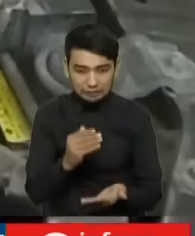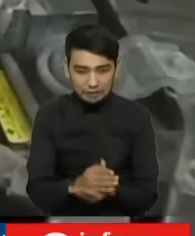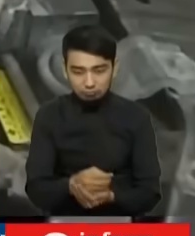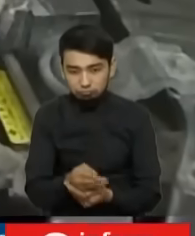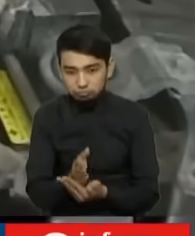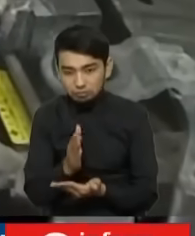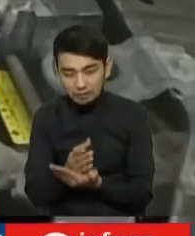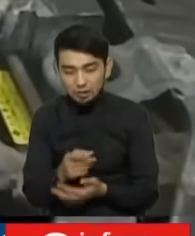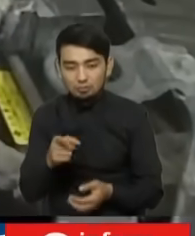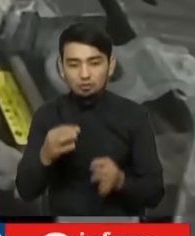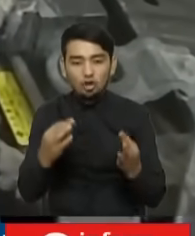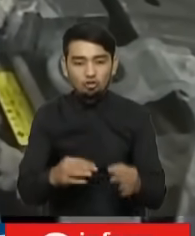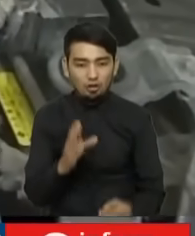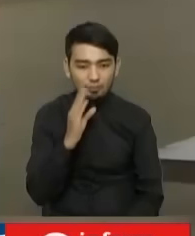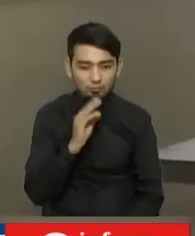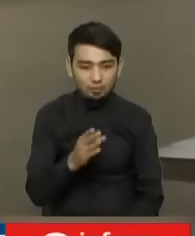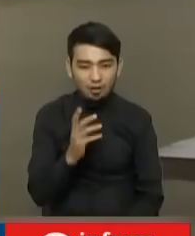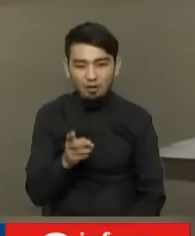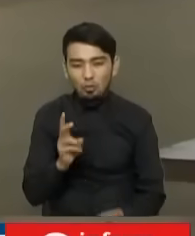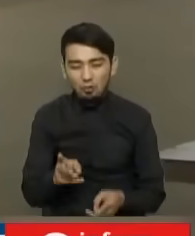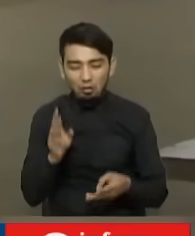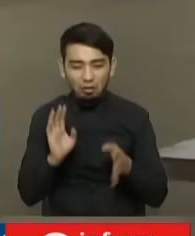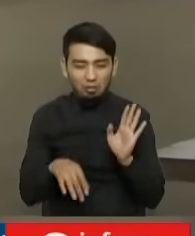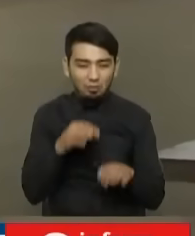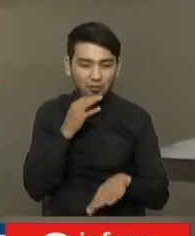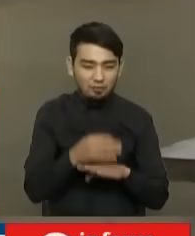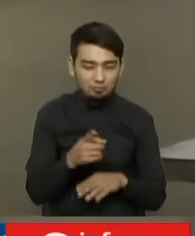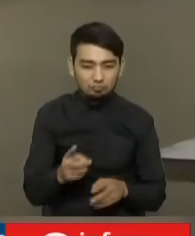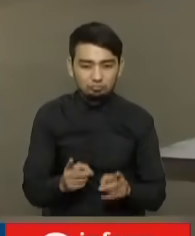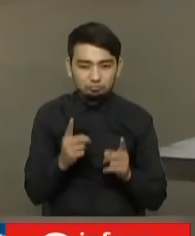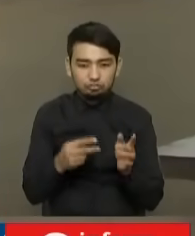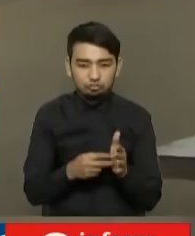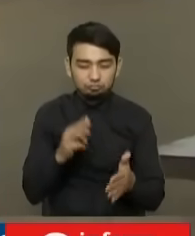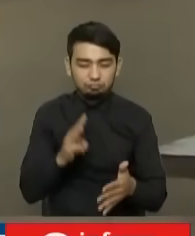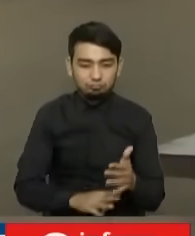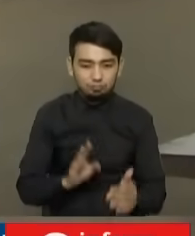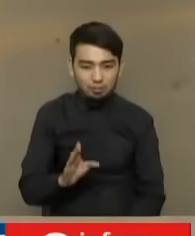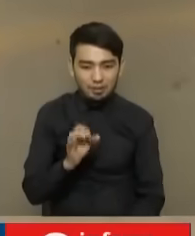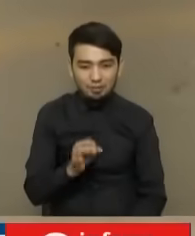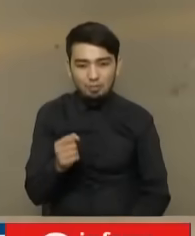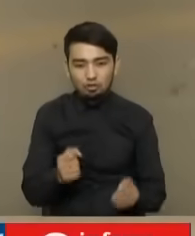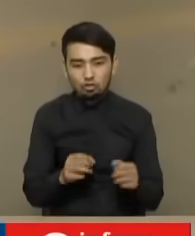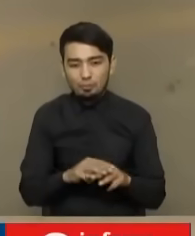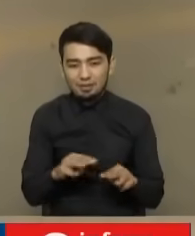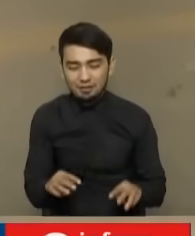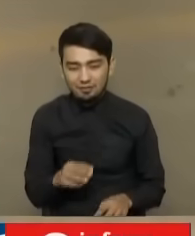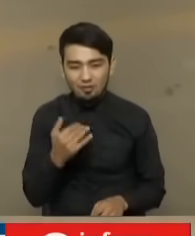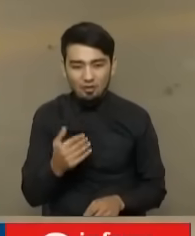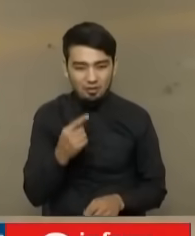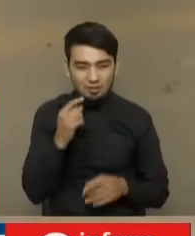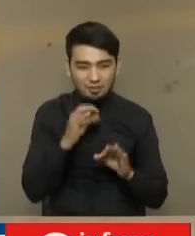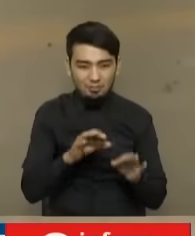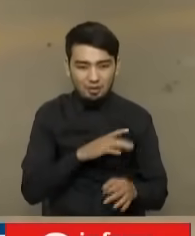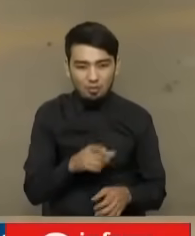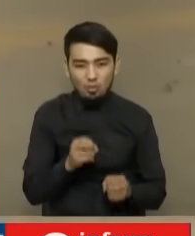істеуге рұқсат береді. Ал жауапкершілігіне салғырт қарағандары қомақты айыппұл арқалайды. Алайда көлік министрлік өкілдерінің хабарлауынша,